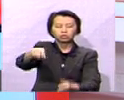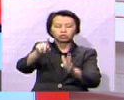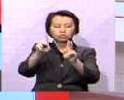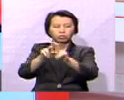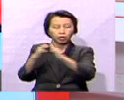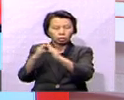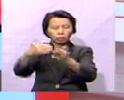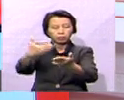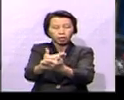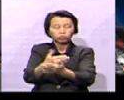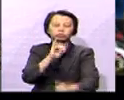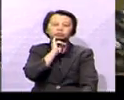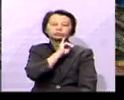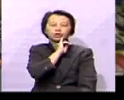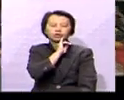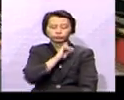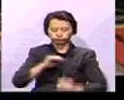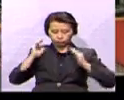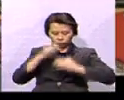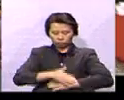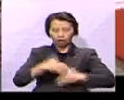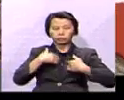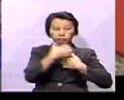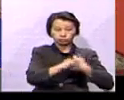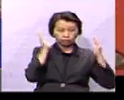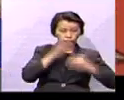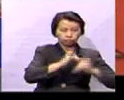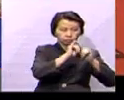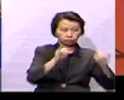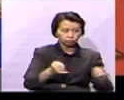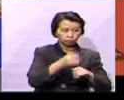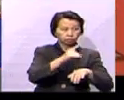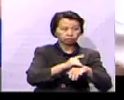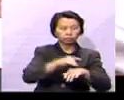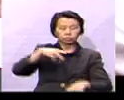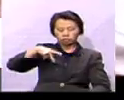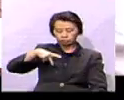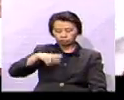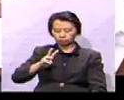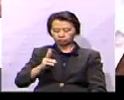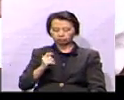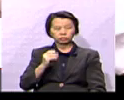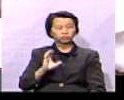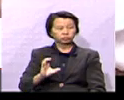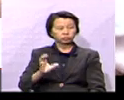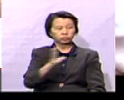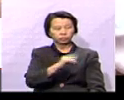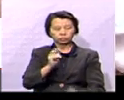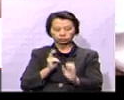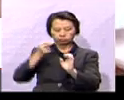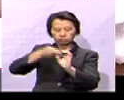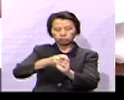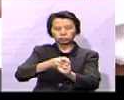Israel. Solat hajat ini diadakan selepas solat Jumaat di Dewan Tun Razak II Pusat Dagangan Dunia Putra PWTC dan